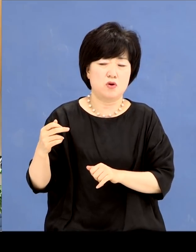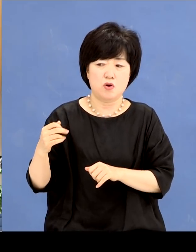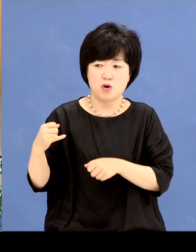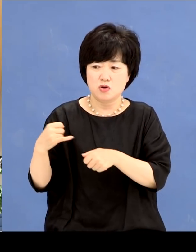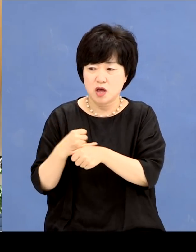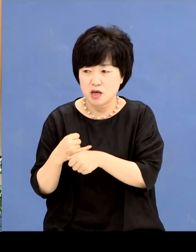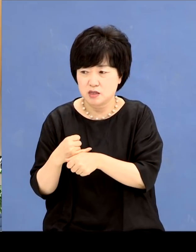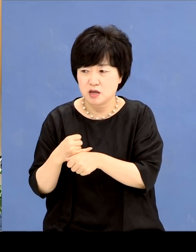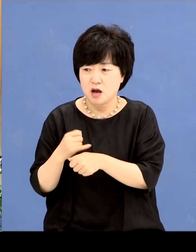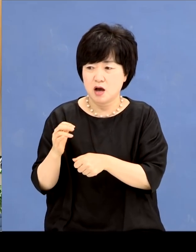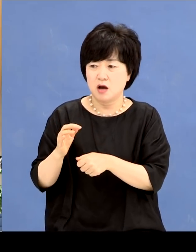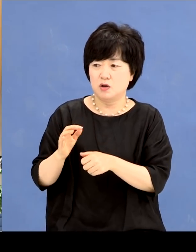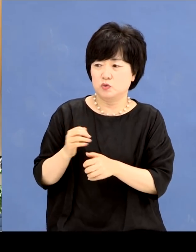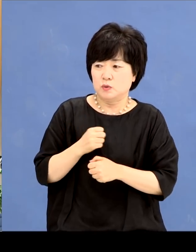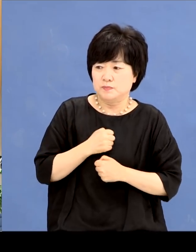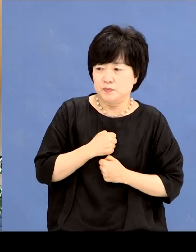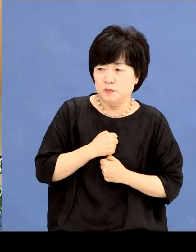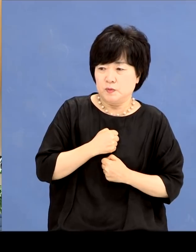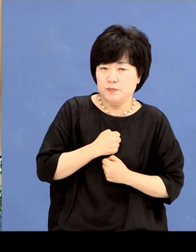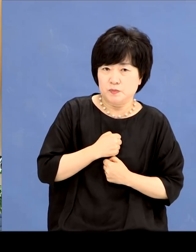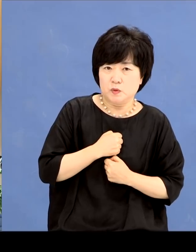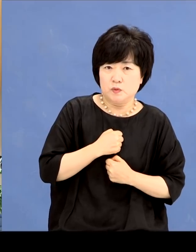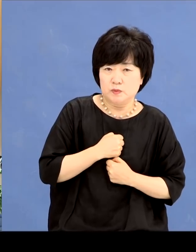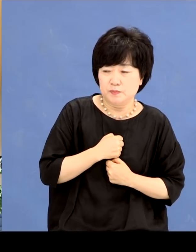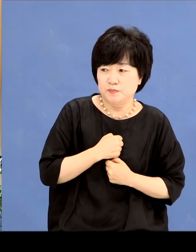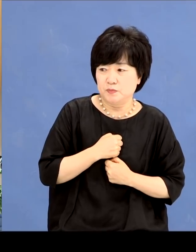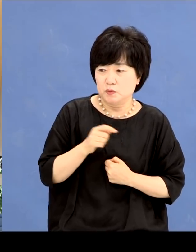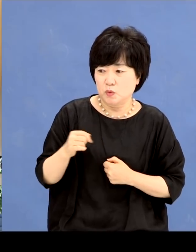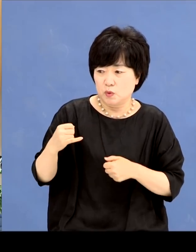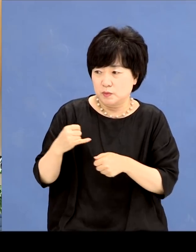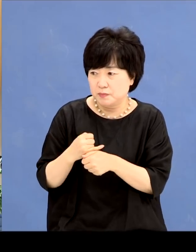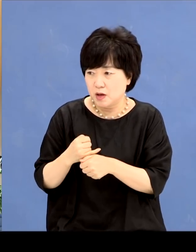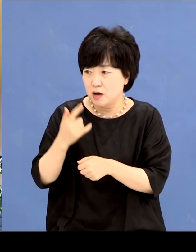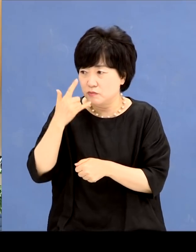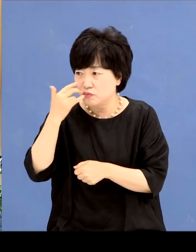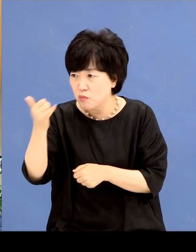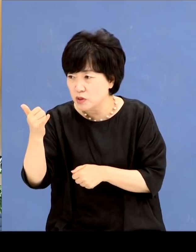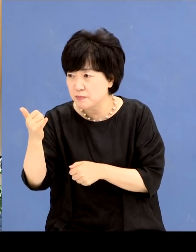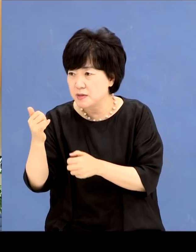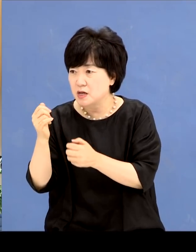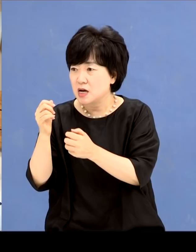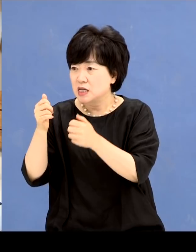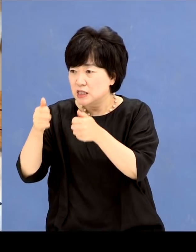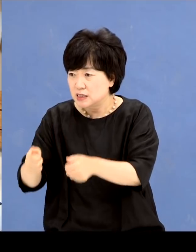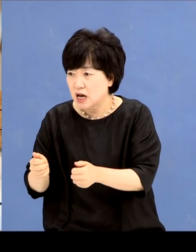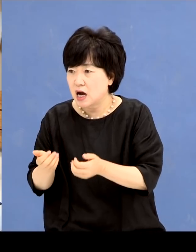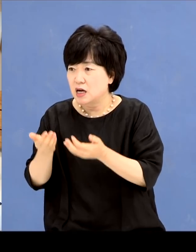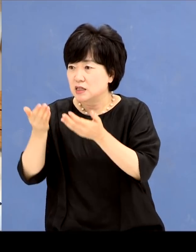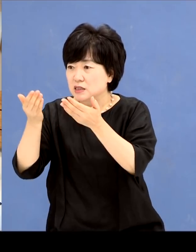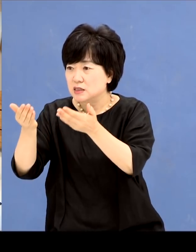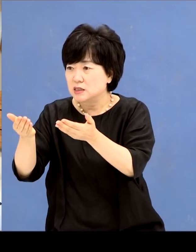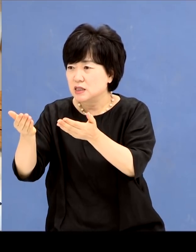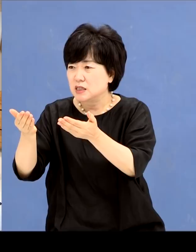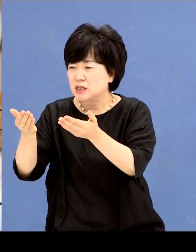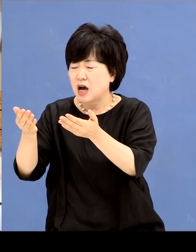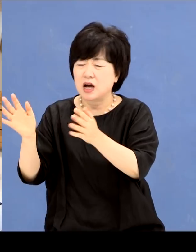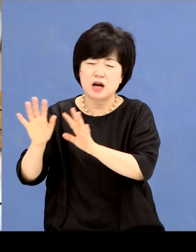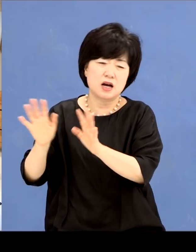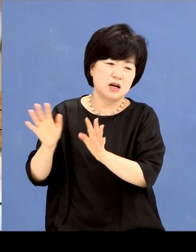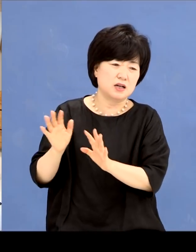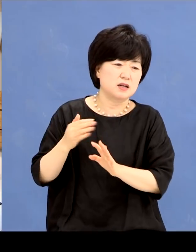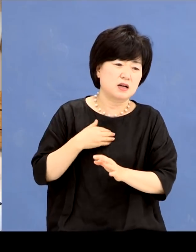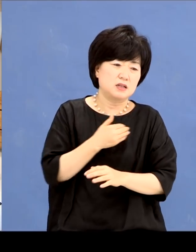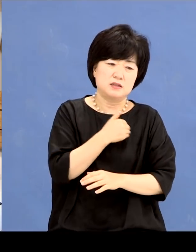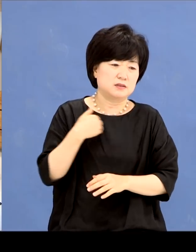교제도 너무 조심스럽게 하고 하더라도 상대방 부모님에게 인사드리러 갈 때 거의 다 헤어져요. 당연히 나를 그래요? 거절할 걸.